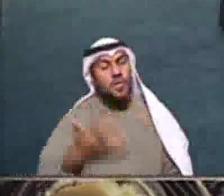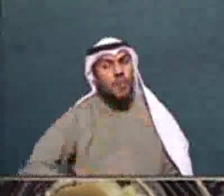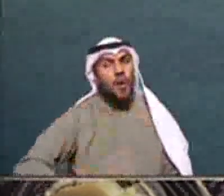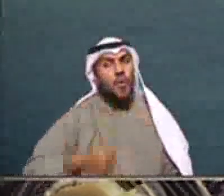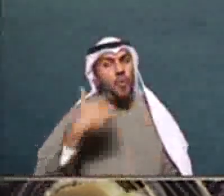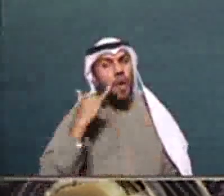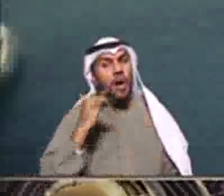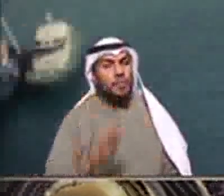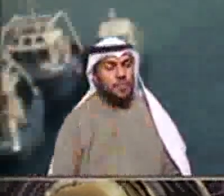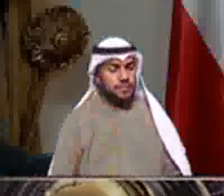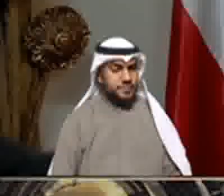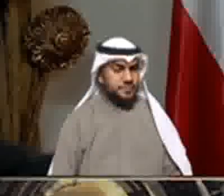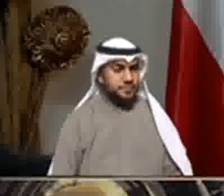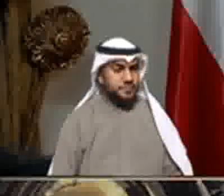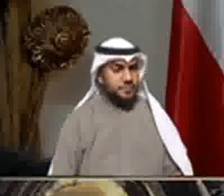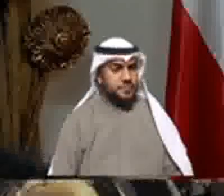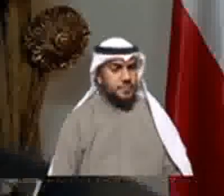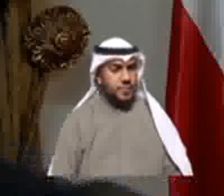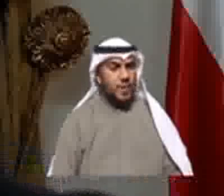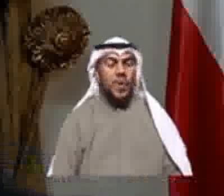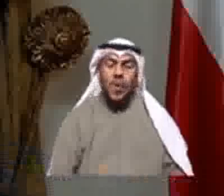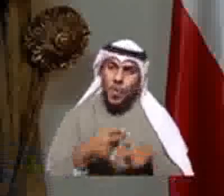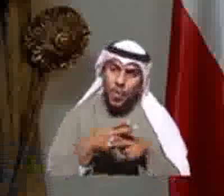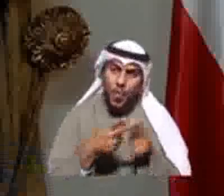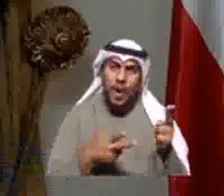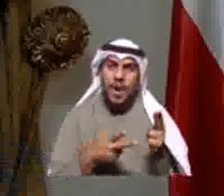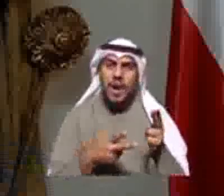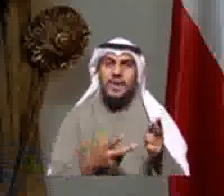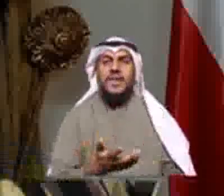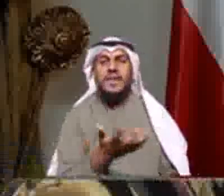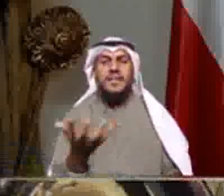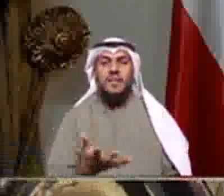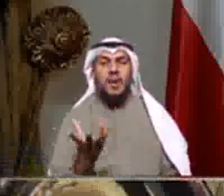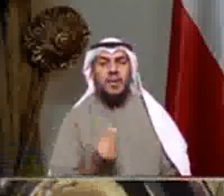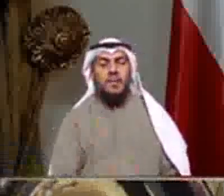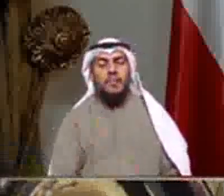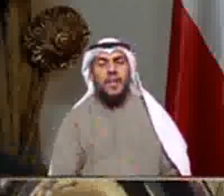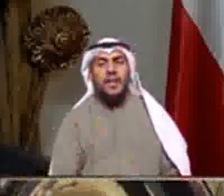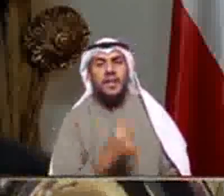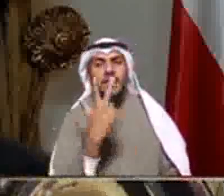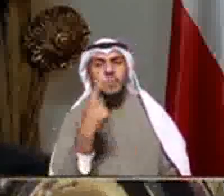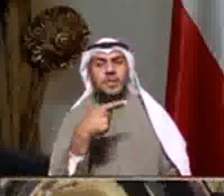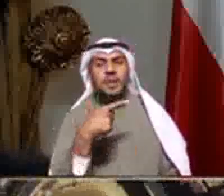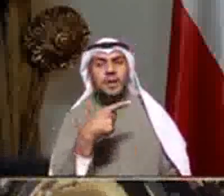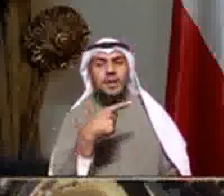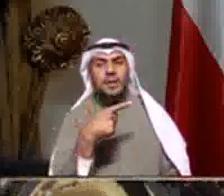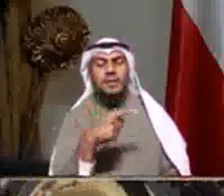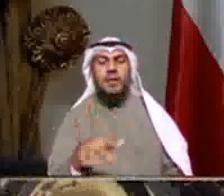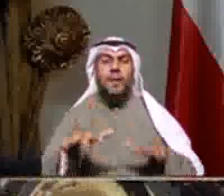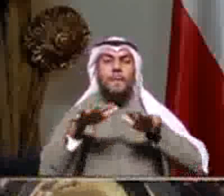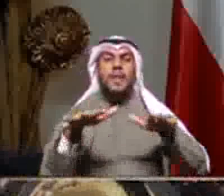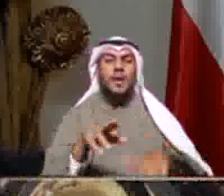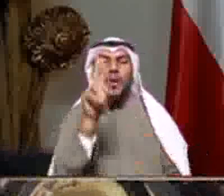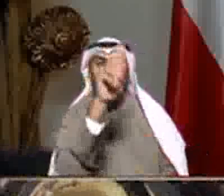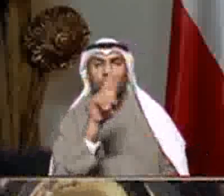العربي والعالمي. الاستثمارات الكويتية استثمارات عالية تجاوزت 18 مليار دولار، وهذه تعكس عمق